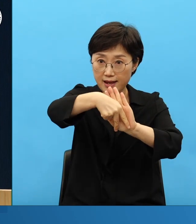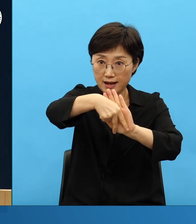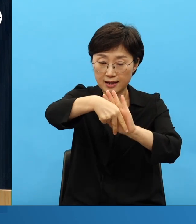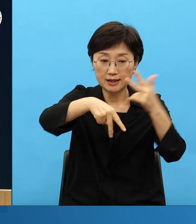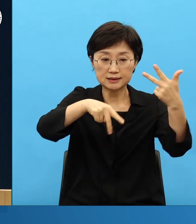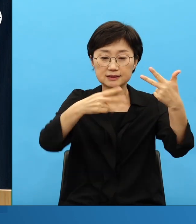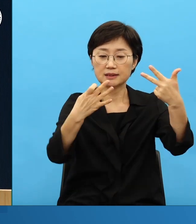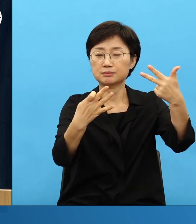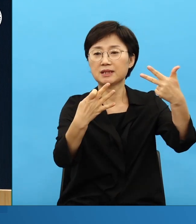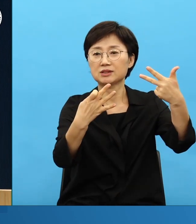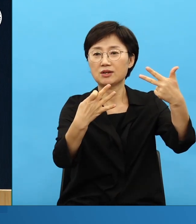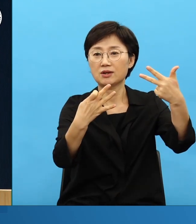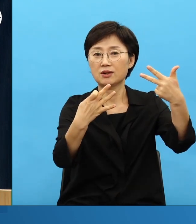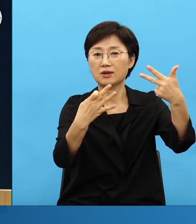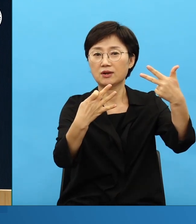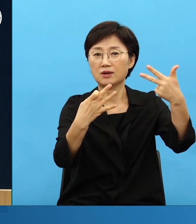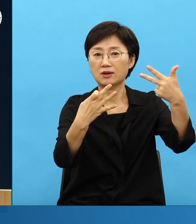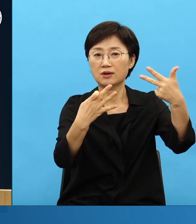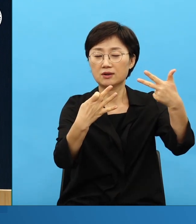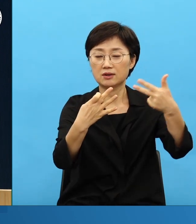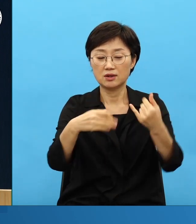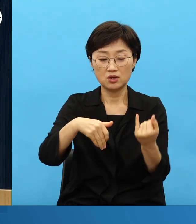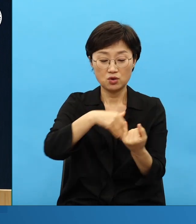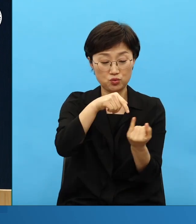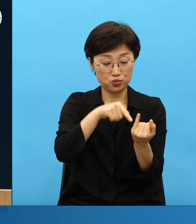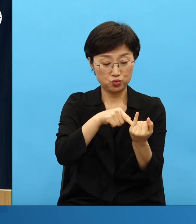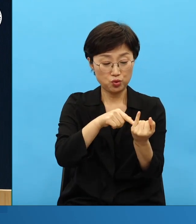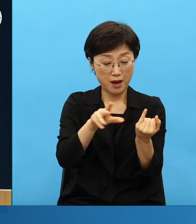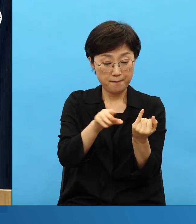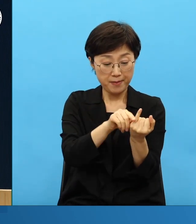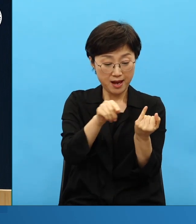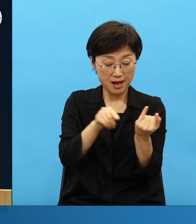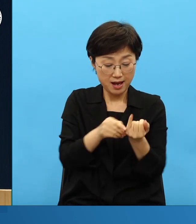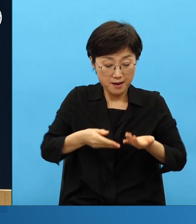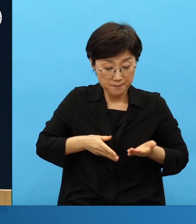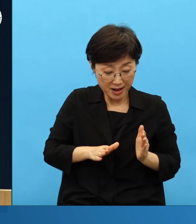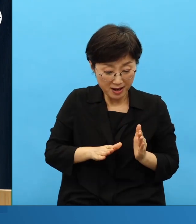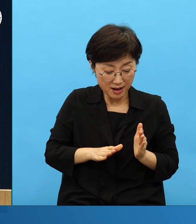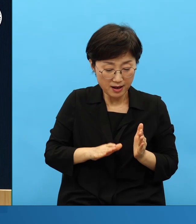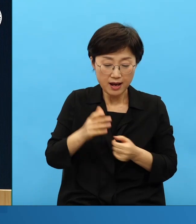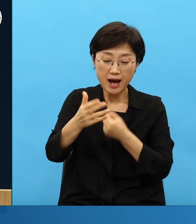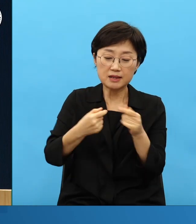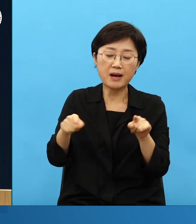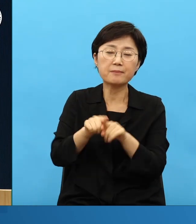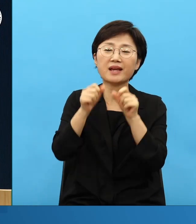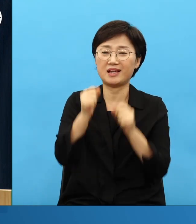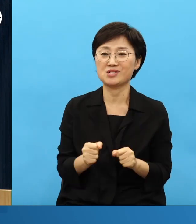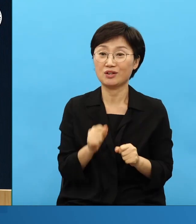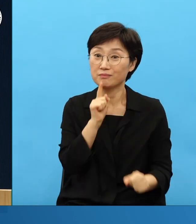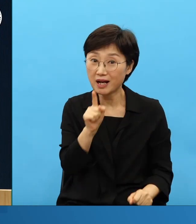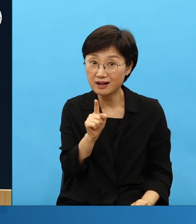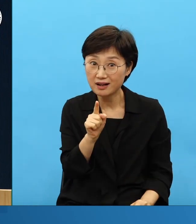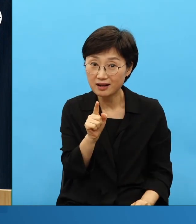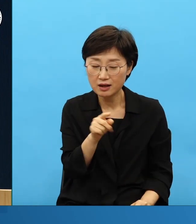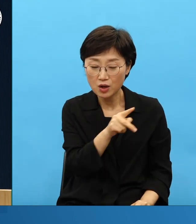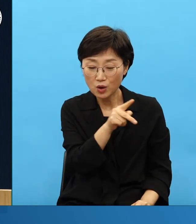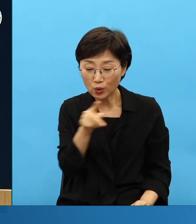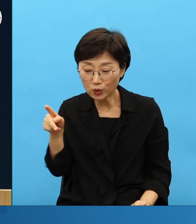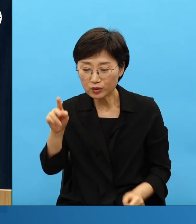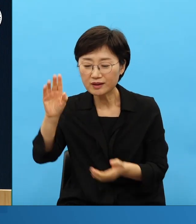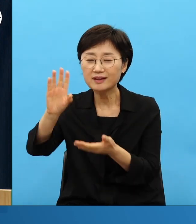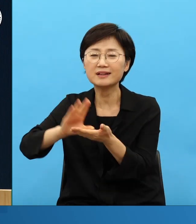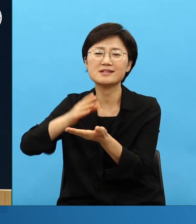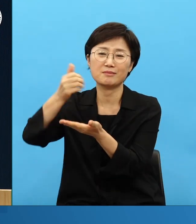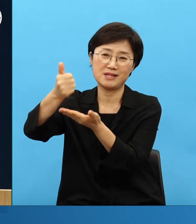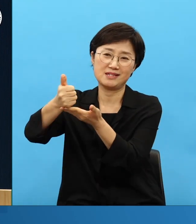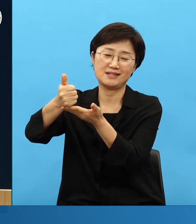The virgin will be with child and will give birth to a son, and you shall call him Emmanuel. 그게 크리스마스예요. That is Christmas. 그래서 우리 오기 전에 Before we